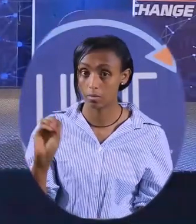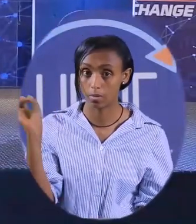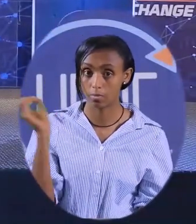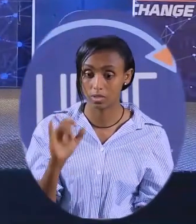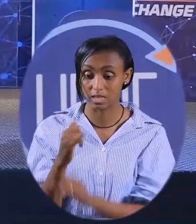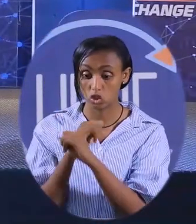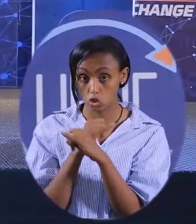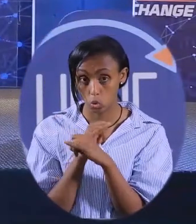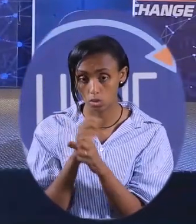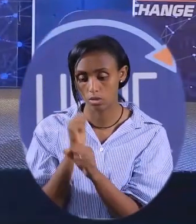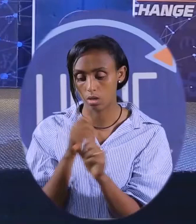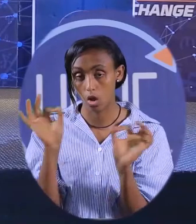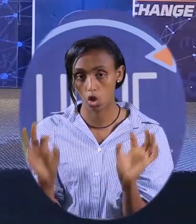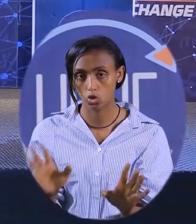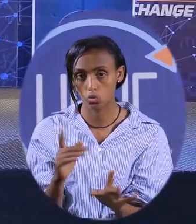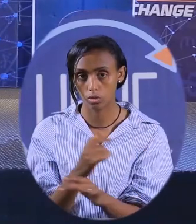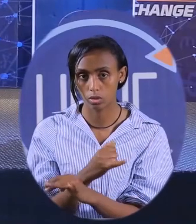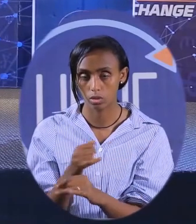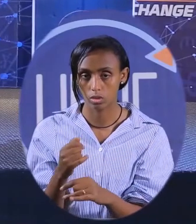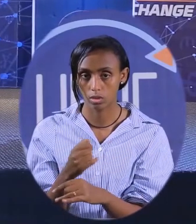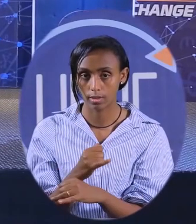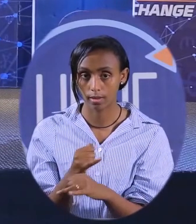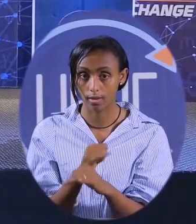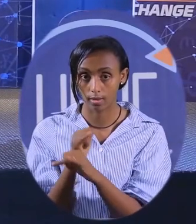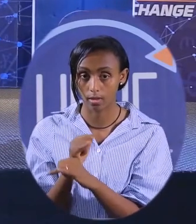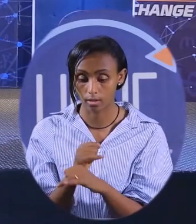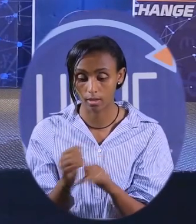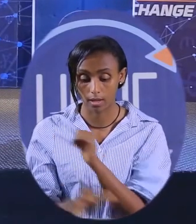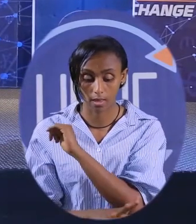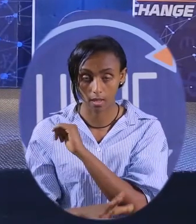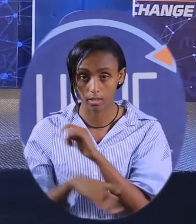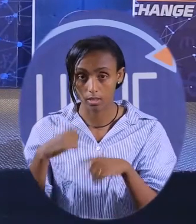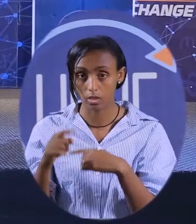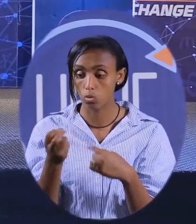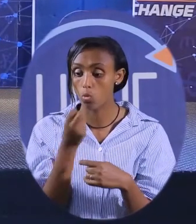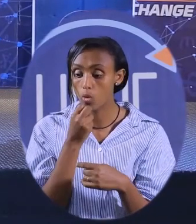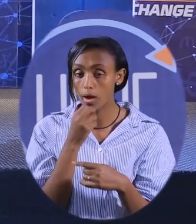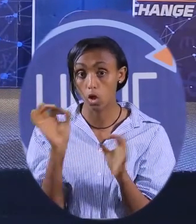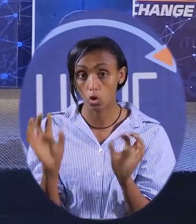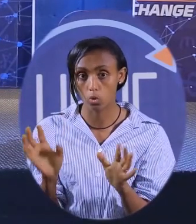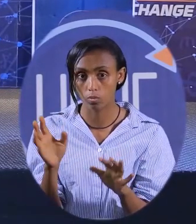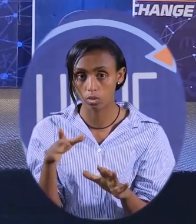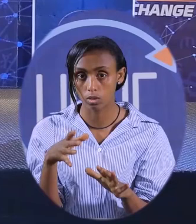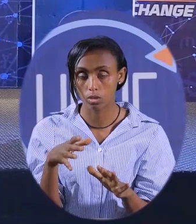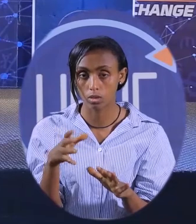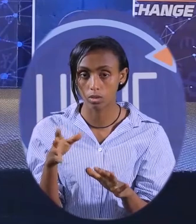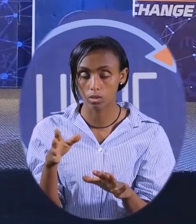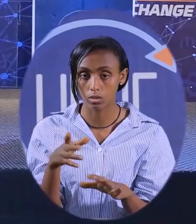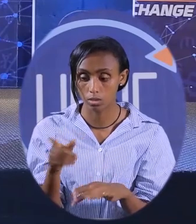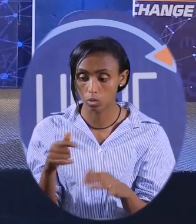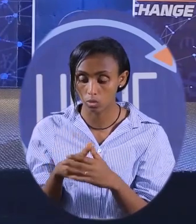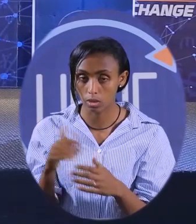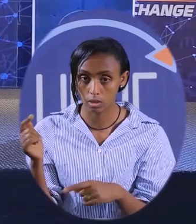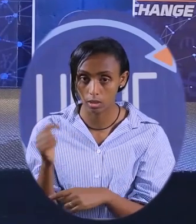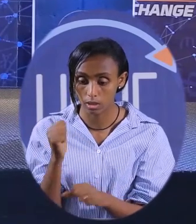70% ኢንጂነሮች ስራ የላቸው። ገጠር ስትሄዱ እናት ውሃ የላትም። ገበሬው ማሳ ላይ ቀኑን ሙሉ እንደዛ